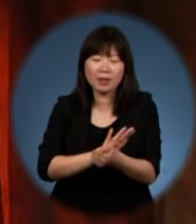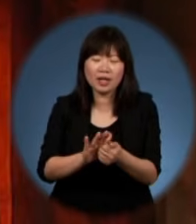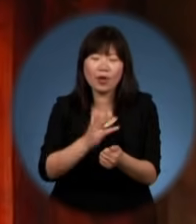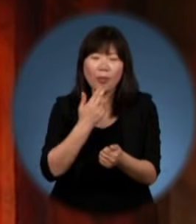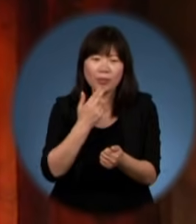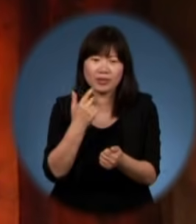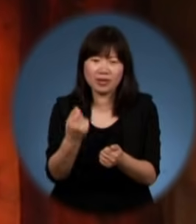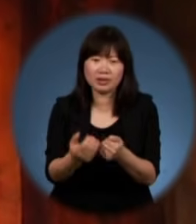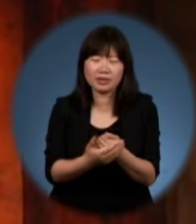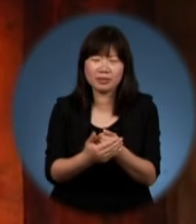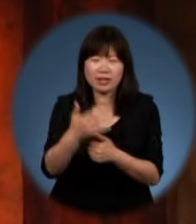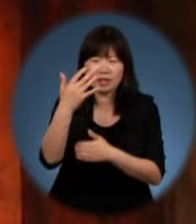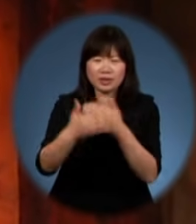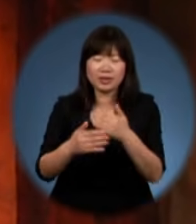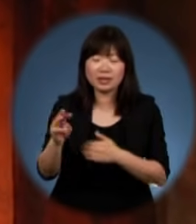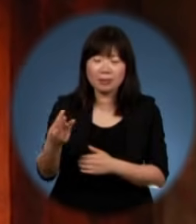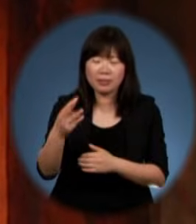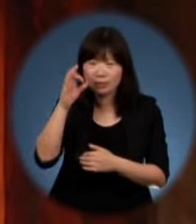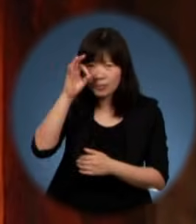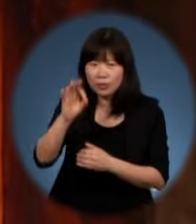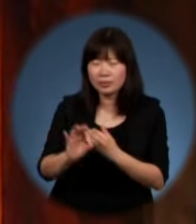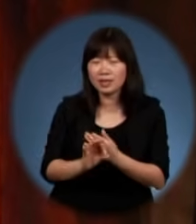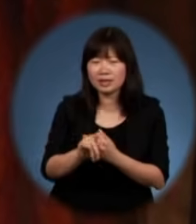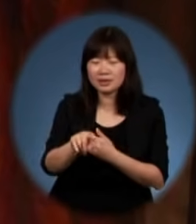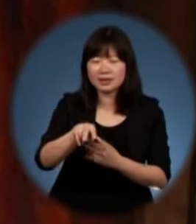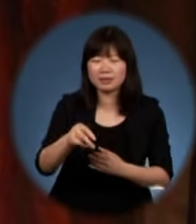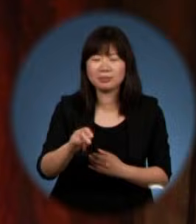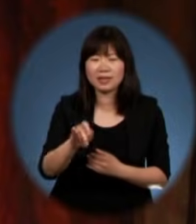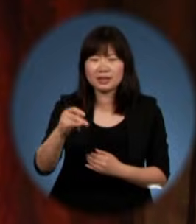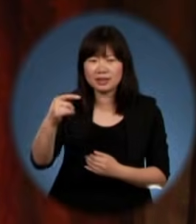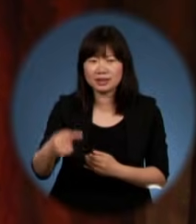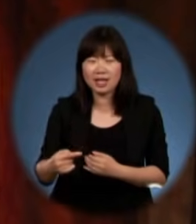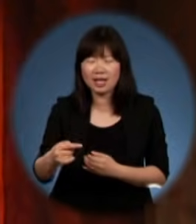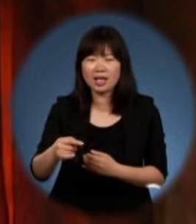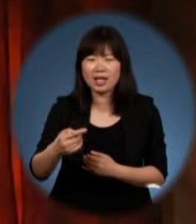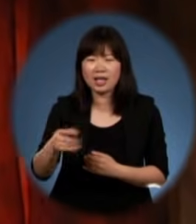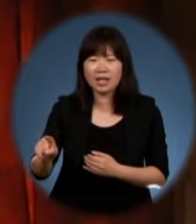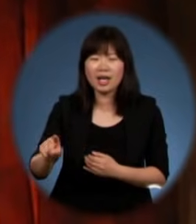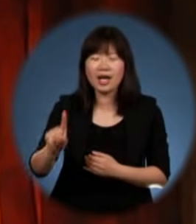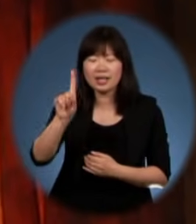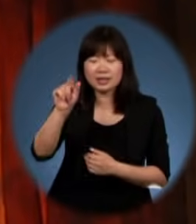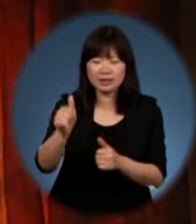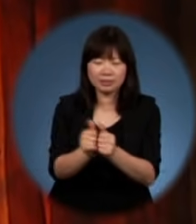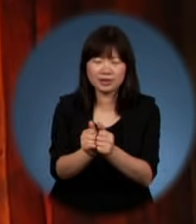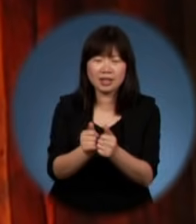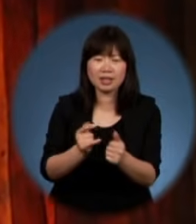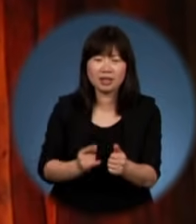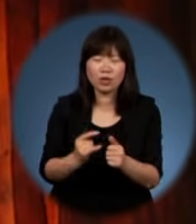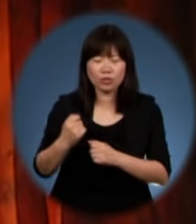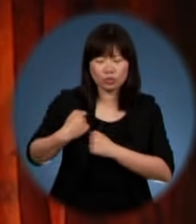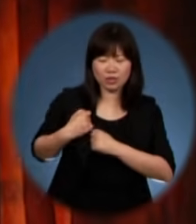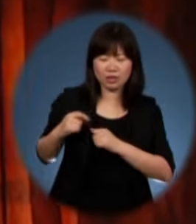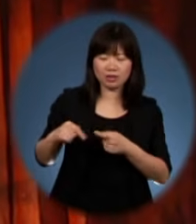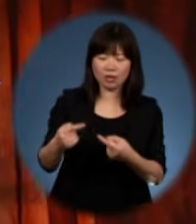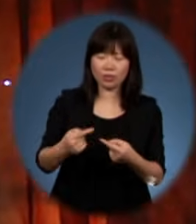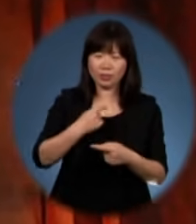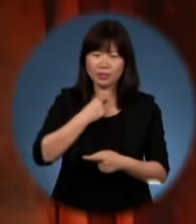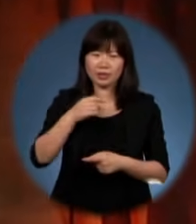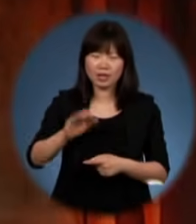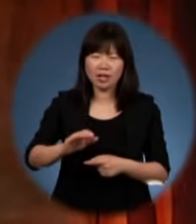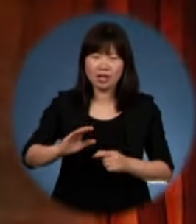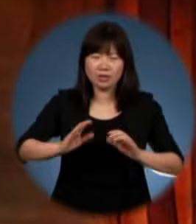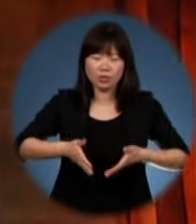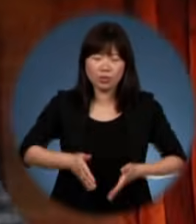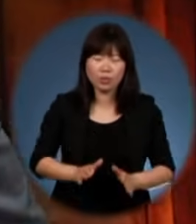않았다는 것이죠 영화 300에 보시면요 그 스파르타의 한 사나이가 군대의 들어가고 싶었는데 조금을